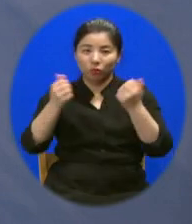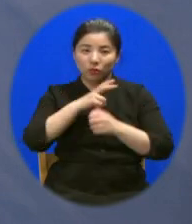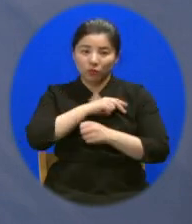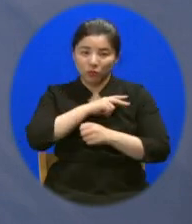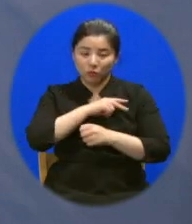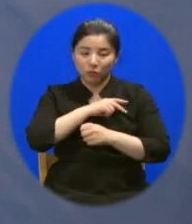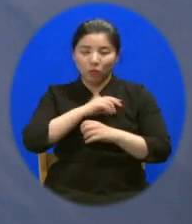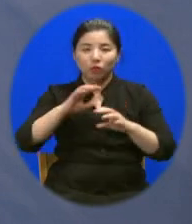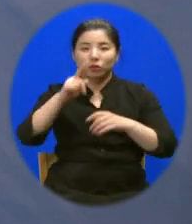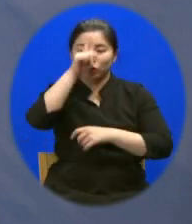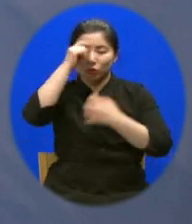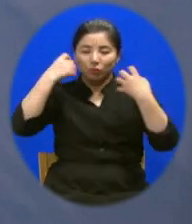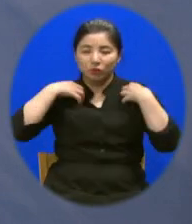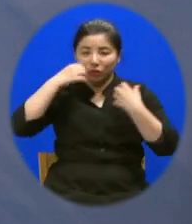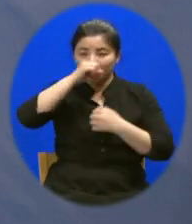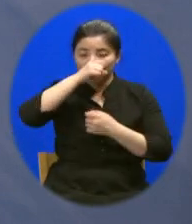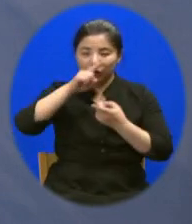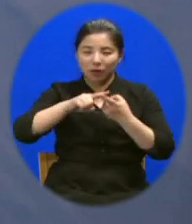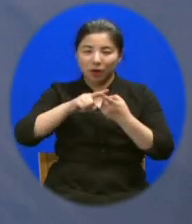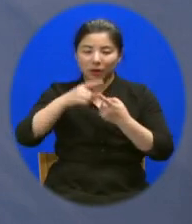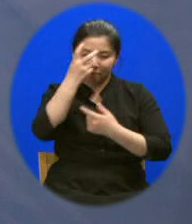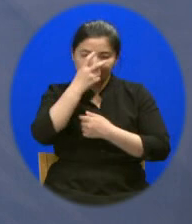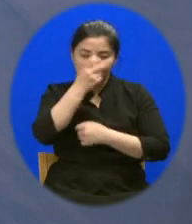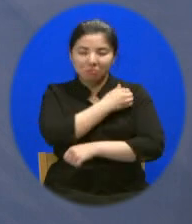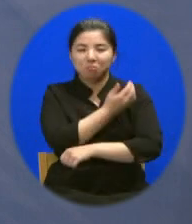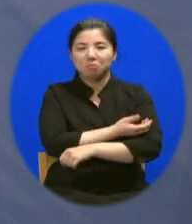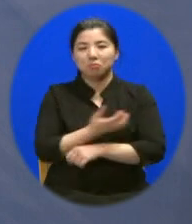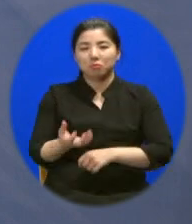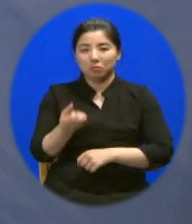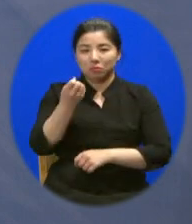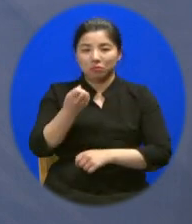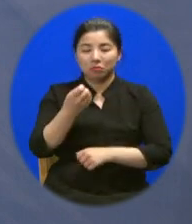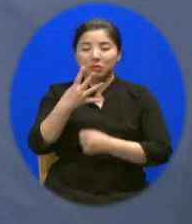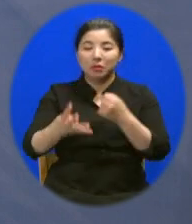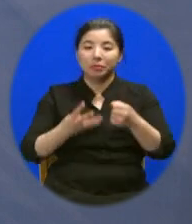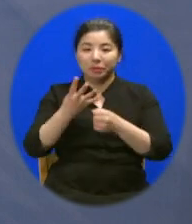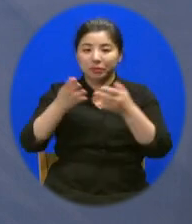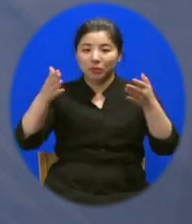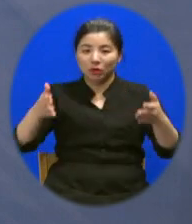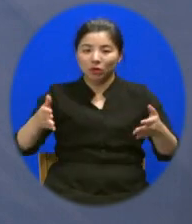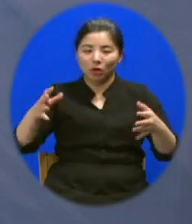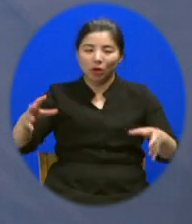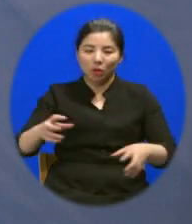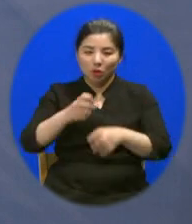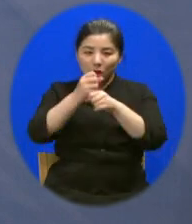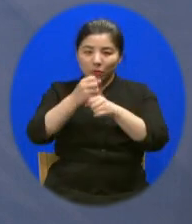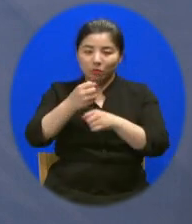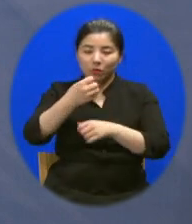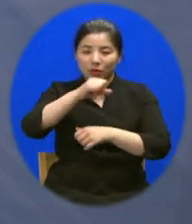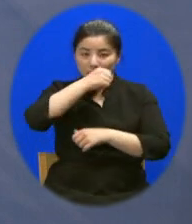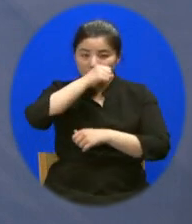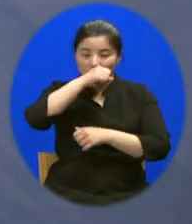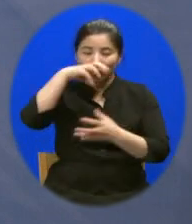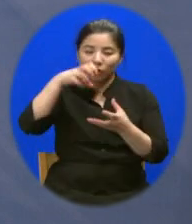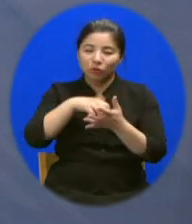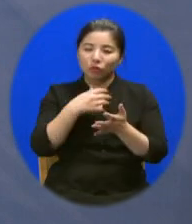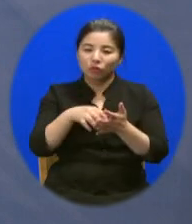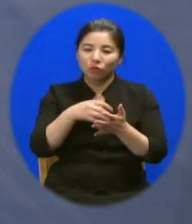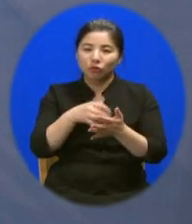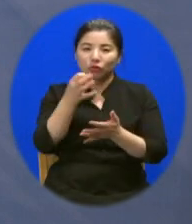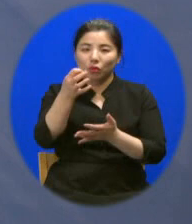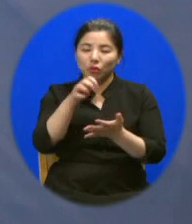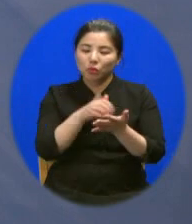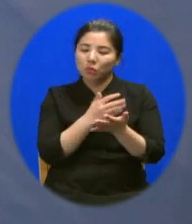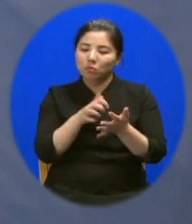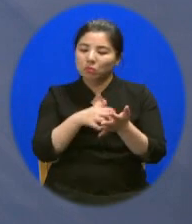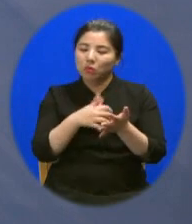대한 심사 권을 같습니다 국회의원들이 임기 4년 동안 심사하는 총 예산 액수를 2 전체 유권자 수로 나눠 봄에는